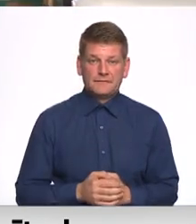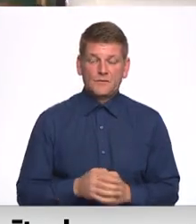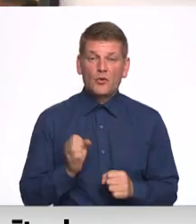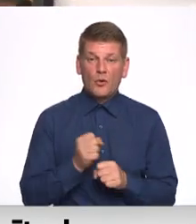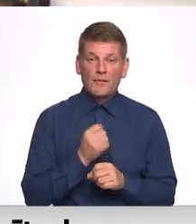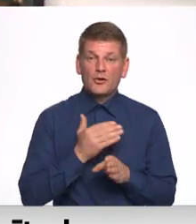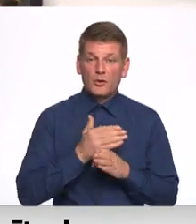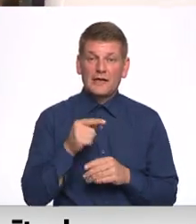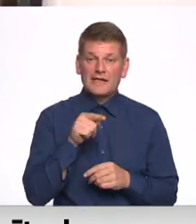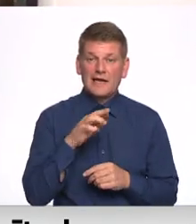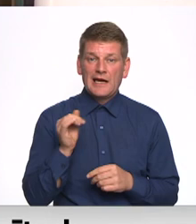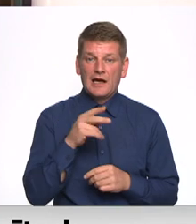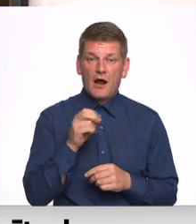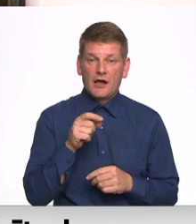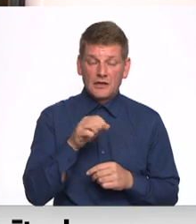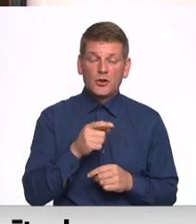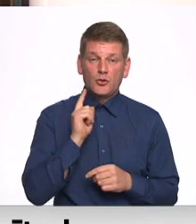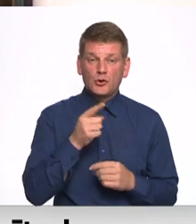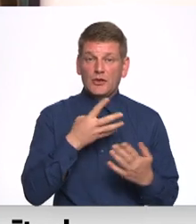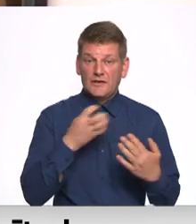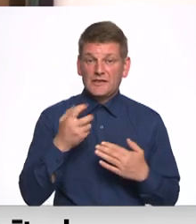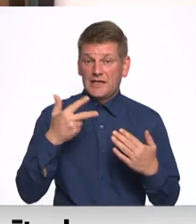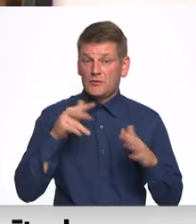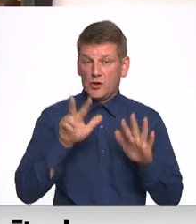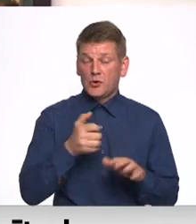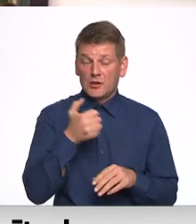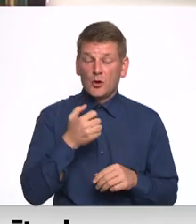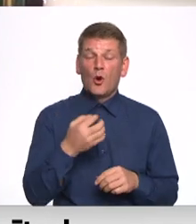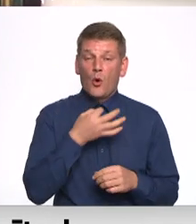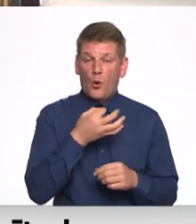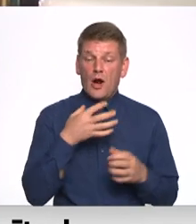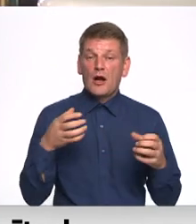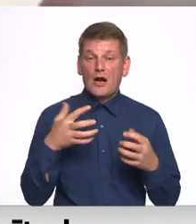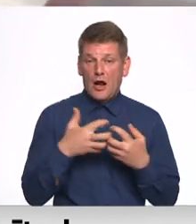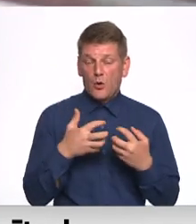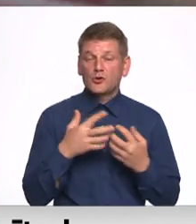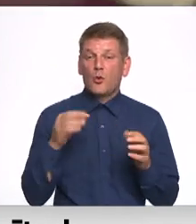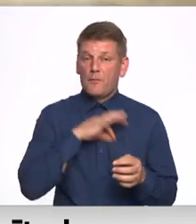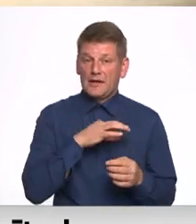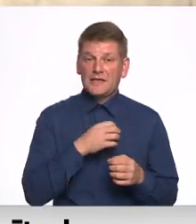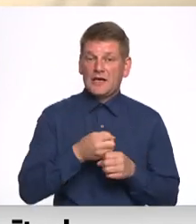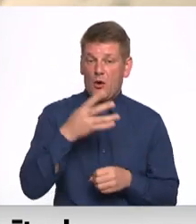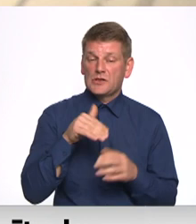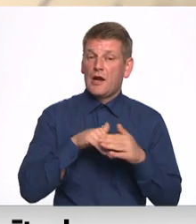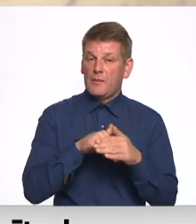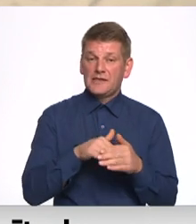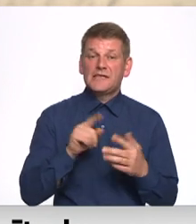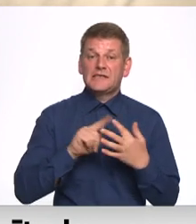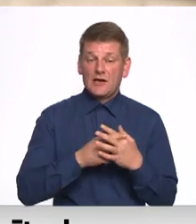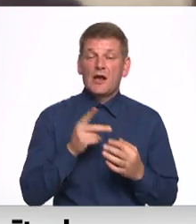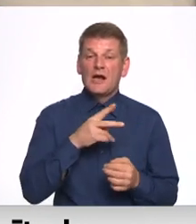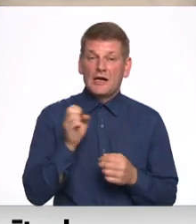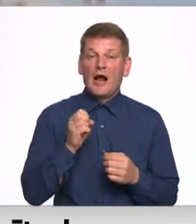Tomēr turpmāk trikātieši 1938. Gada kura karos nopelnītais kauss glabāsies Jelgavā. Kā RTV